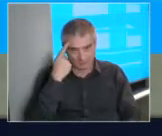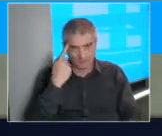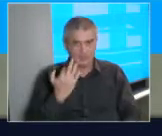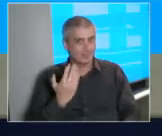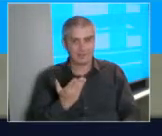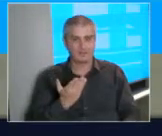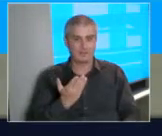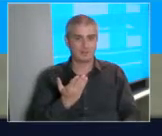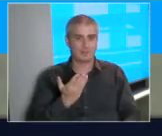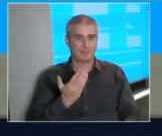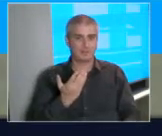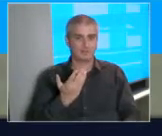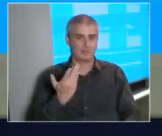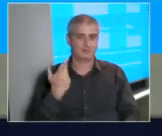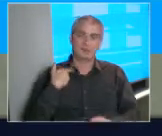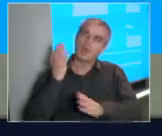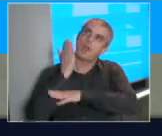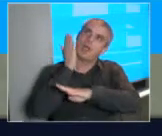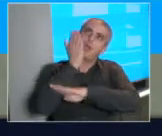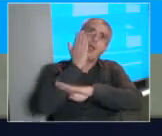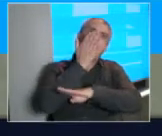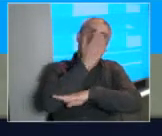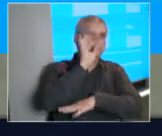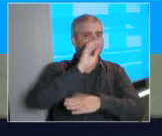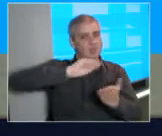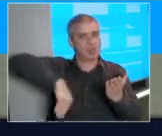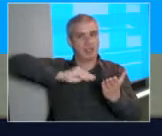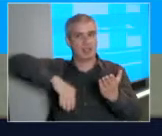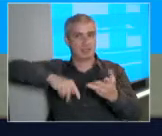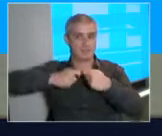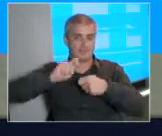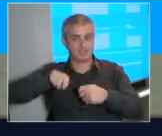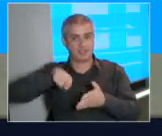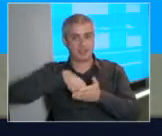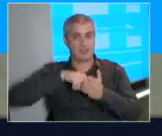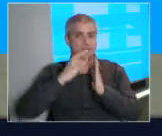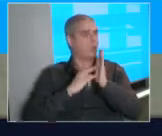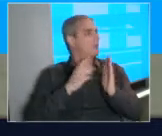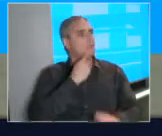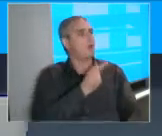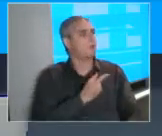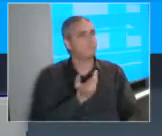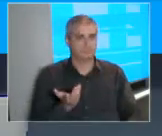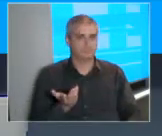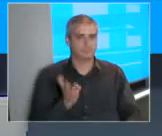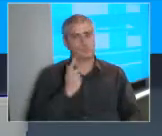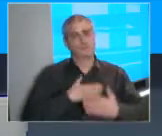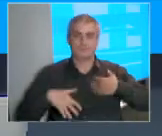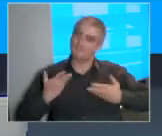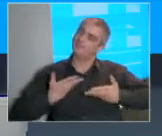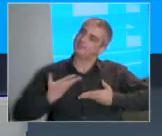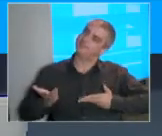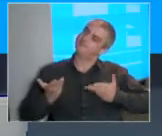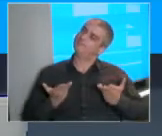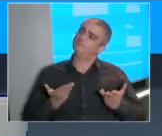כמה דתות של השחות דפקתי פה כדי להחתים ח"כים על התיקון לחוק. ומה הם אומרים לך? כאילו הם מאוד נחמדים, מקבלים את